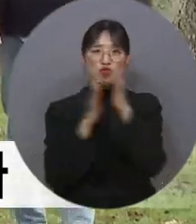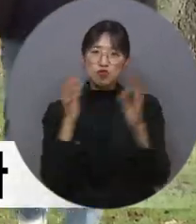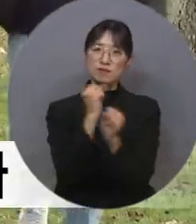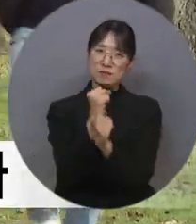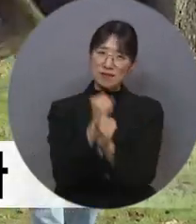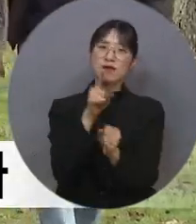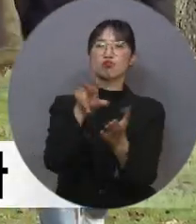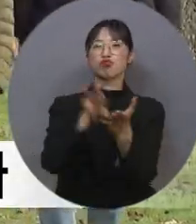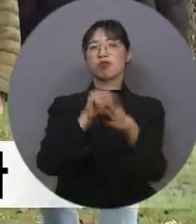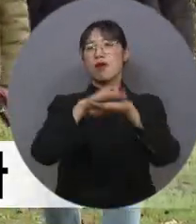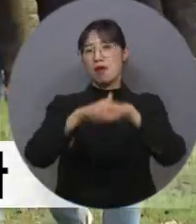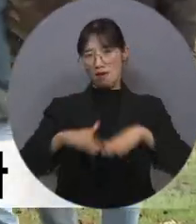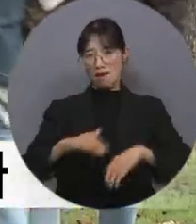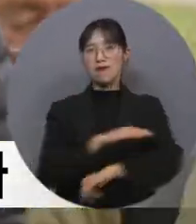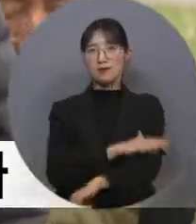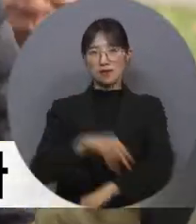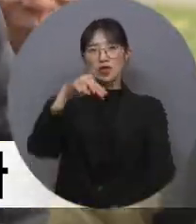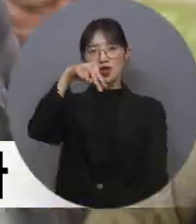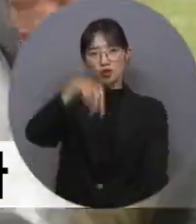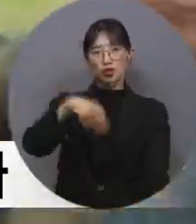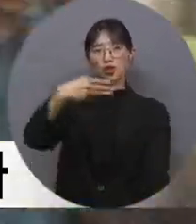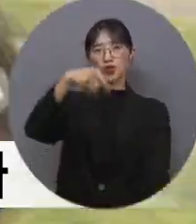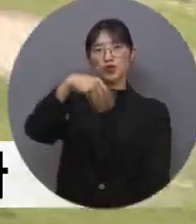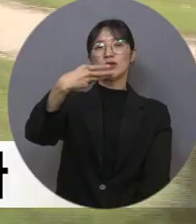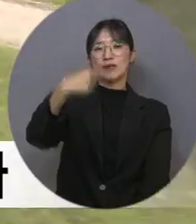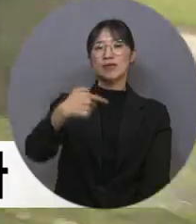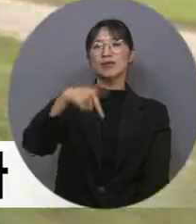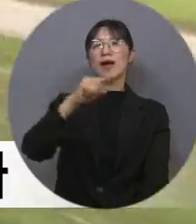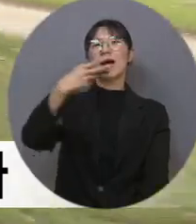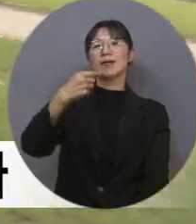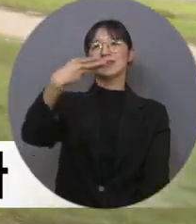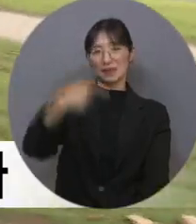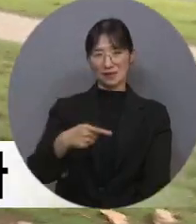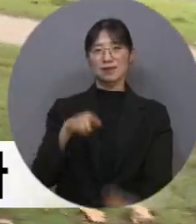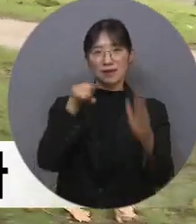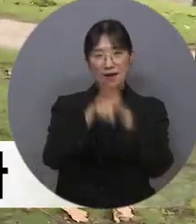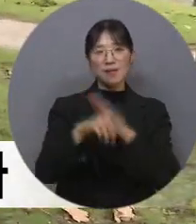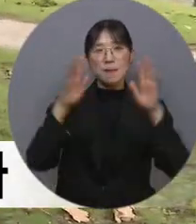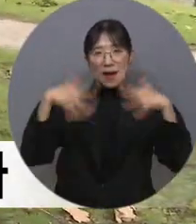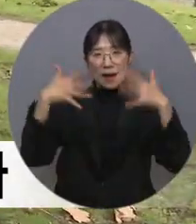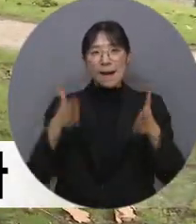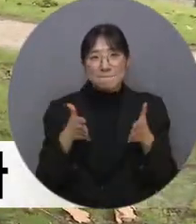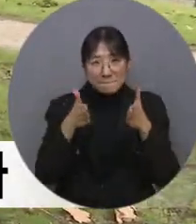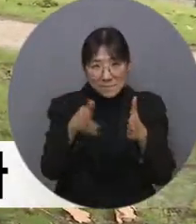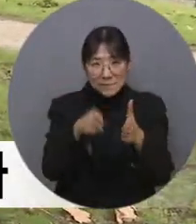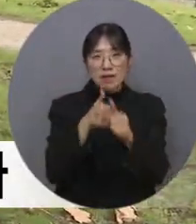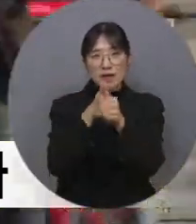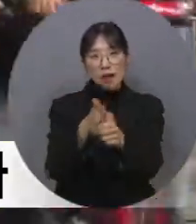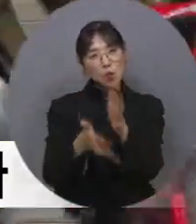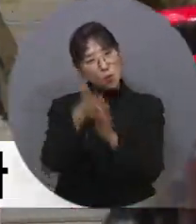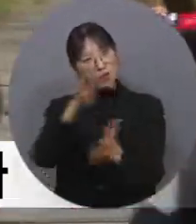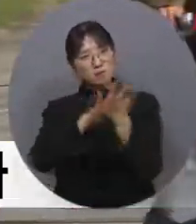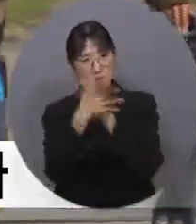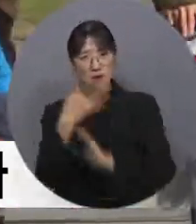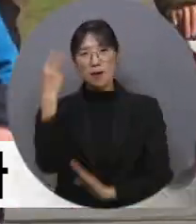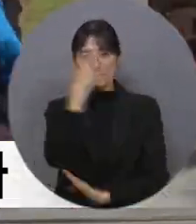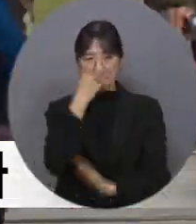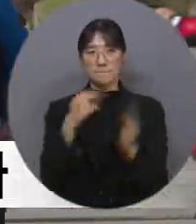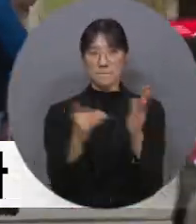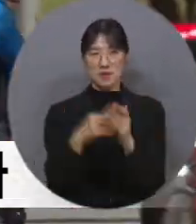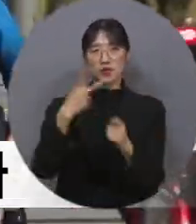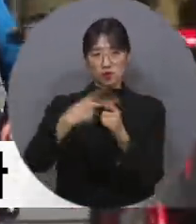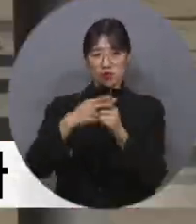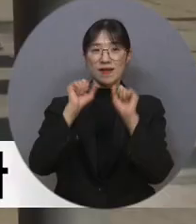고질적인 문제를 해결한 슈투트가르트를 찾아 바람길로 인한 도시의 변화를 살폈습니다. 둘째 날은